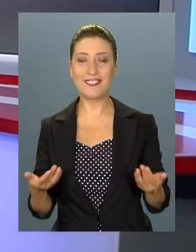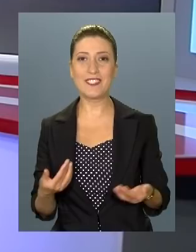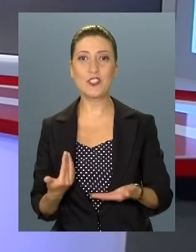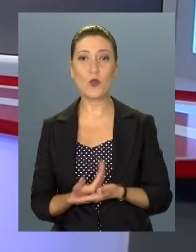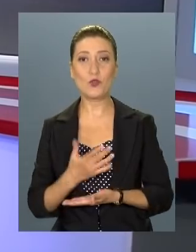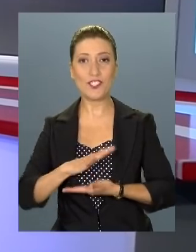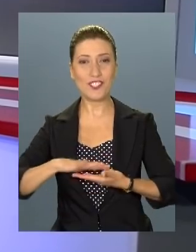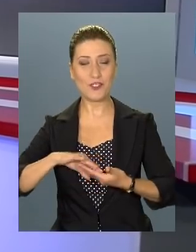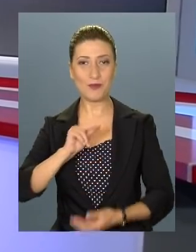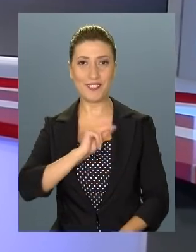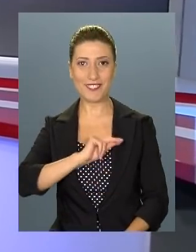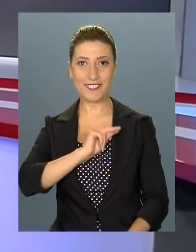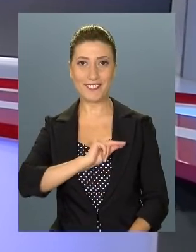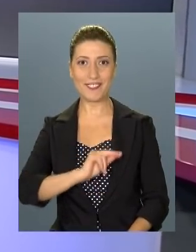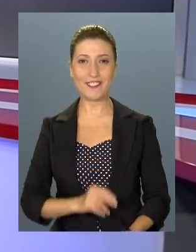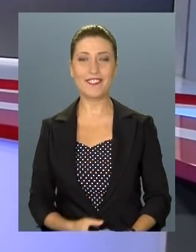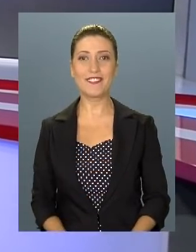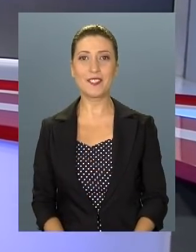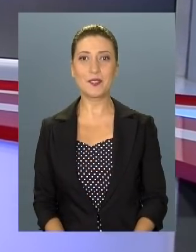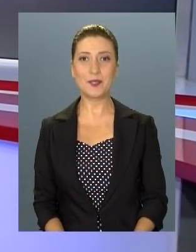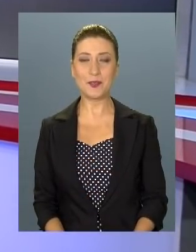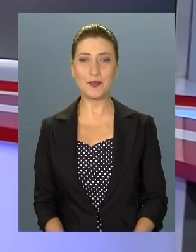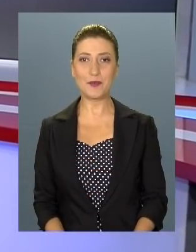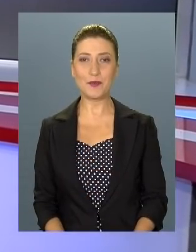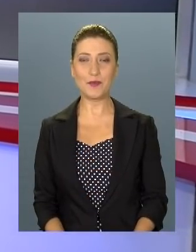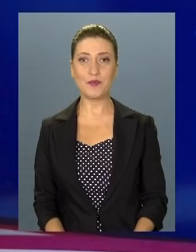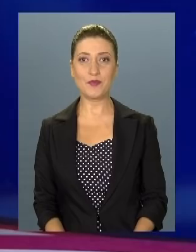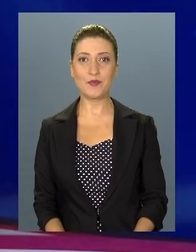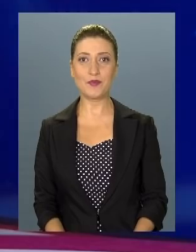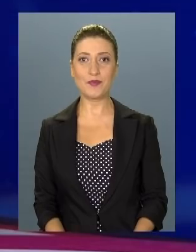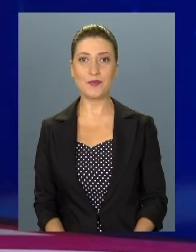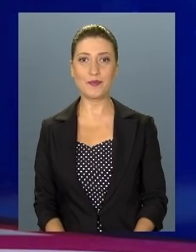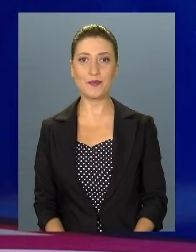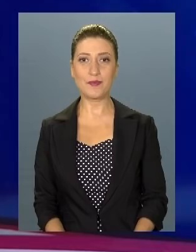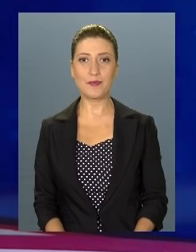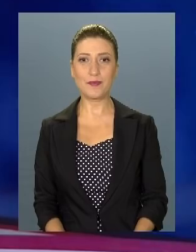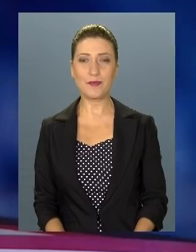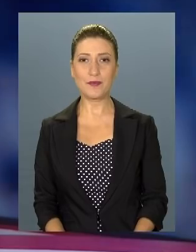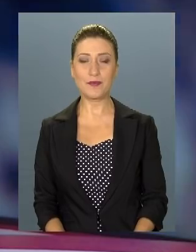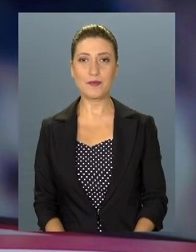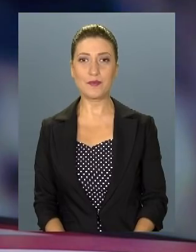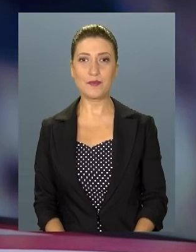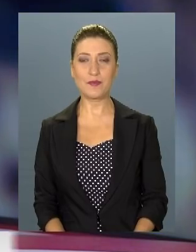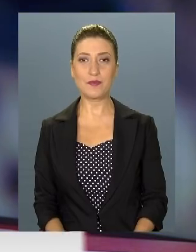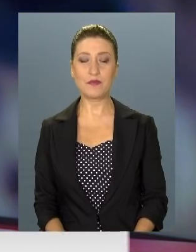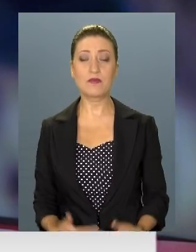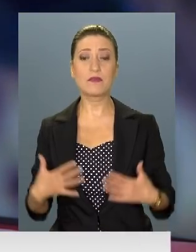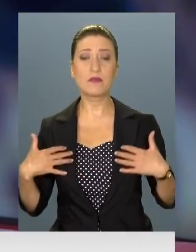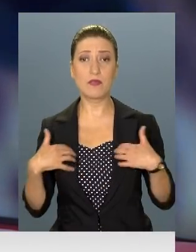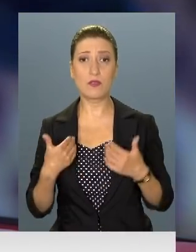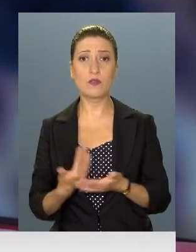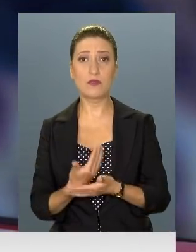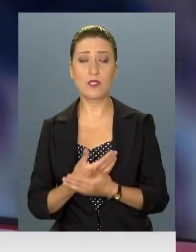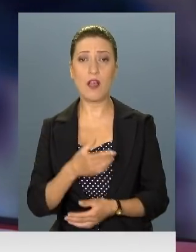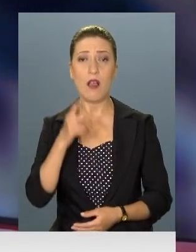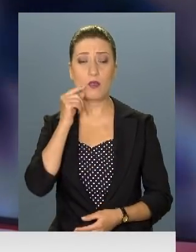լրատվականը շարունակում է աշխատանքը ուղիղ եթերում, բարի օր հարգելի հեռուստադիտողներ։ Սկսենք թողարկումը ցավալի լուրով հայկական զինված